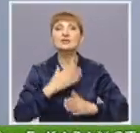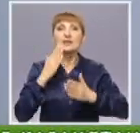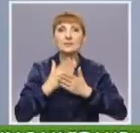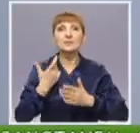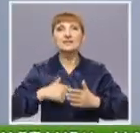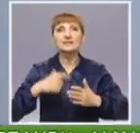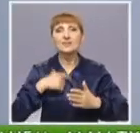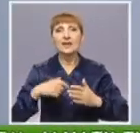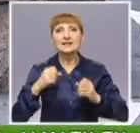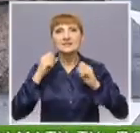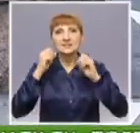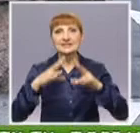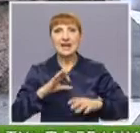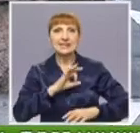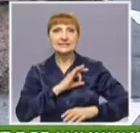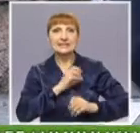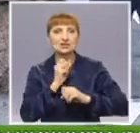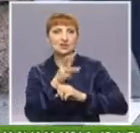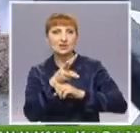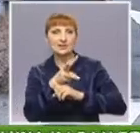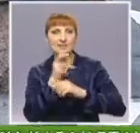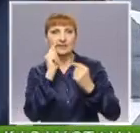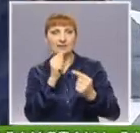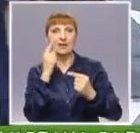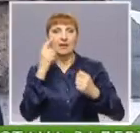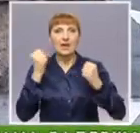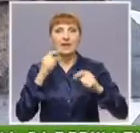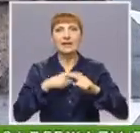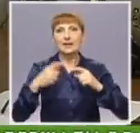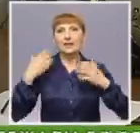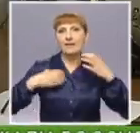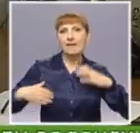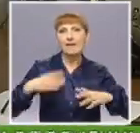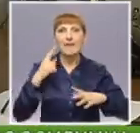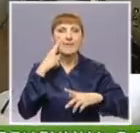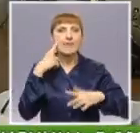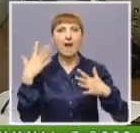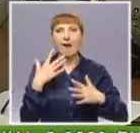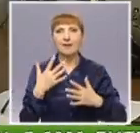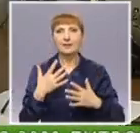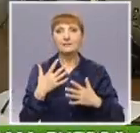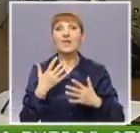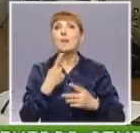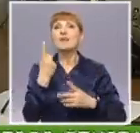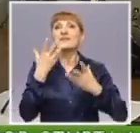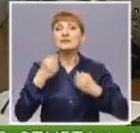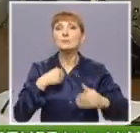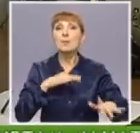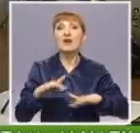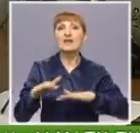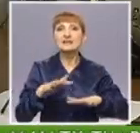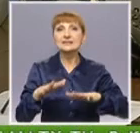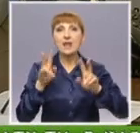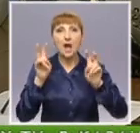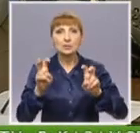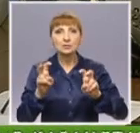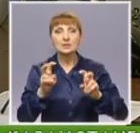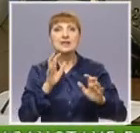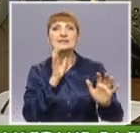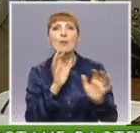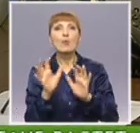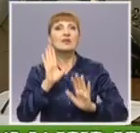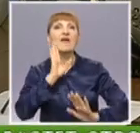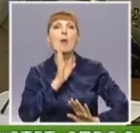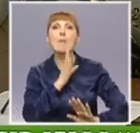себе светоотражающие значки или яркие элементы на одежде ребенка. Первый день мы проводили акцию под названием «Заботливая